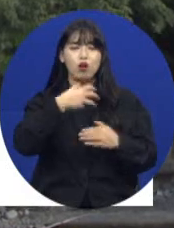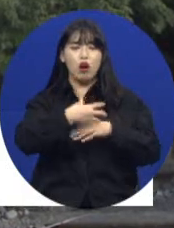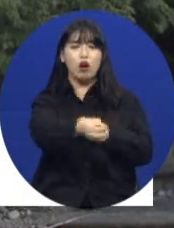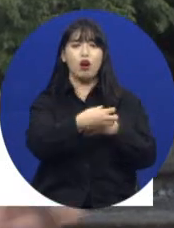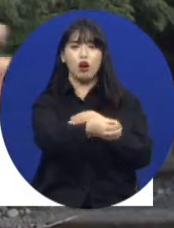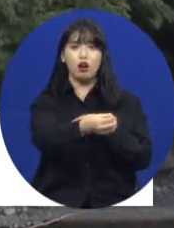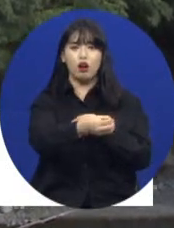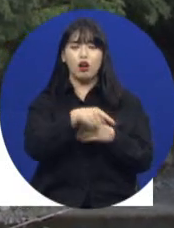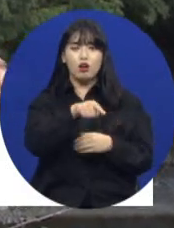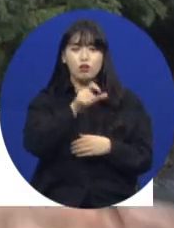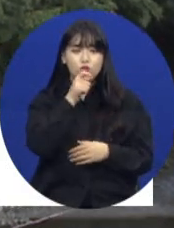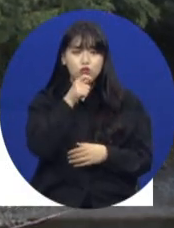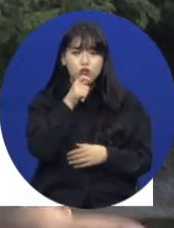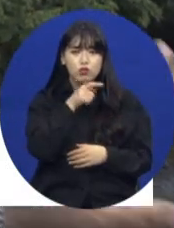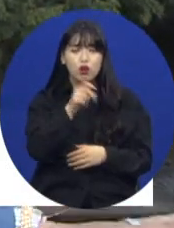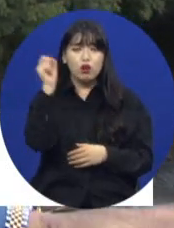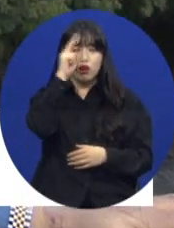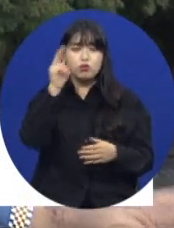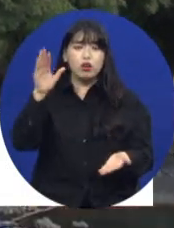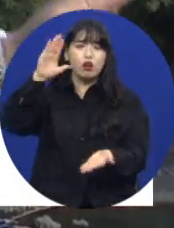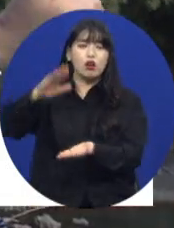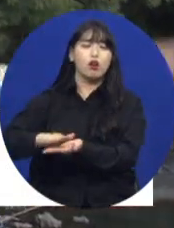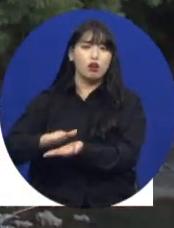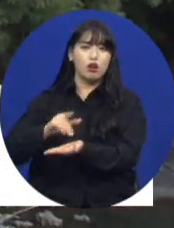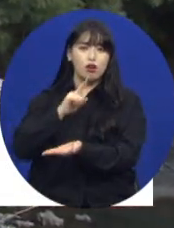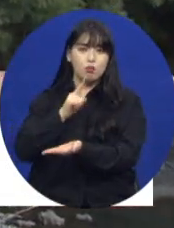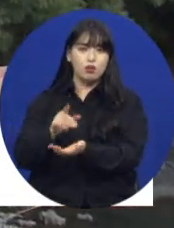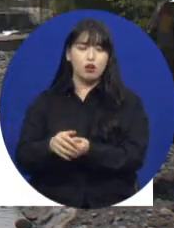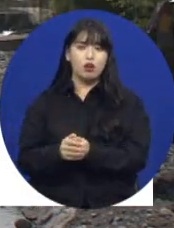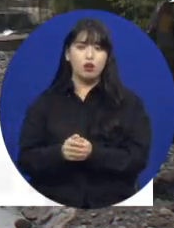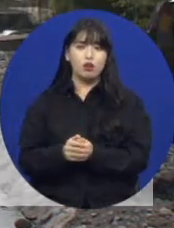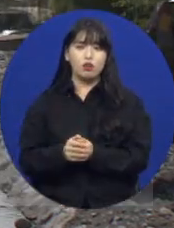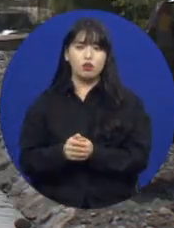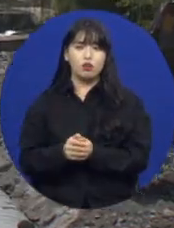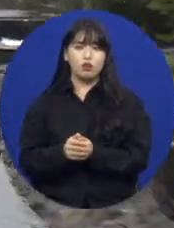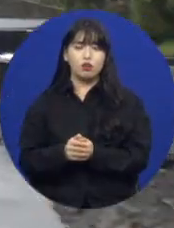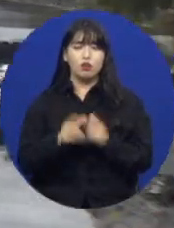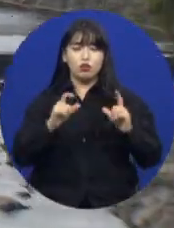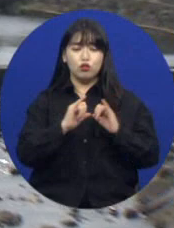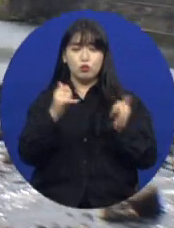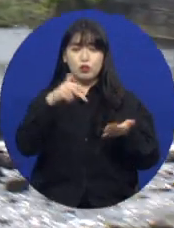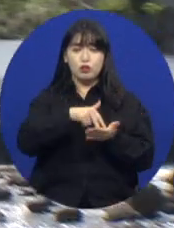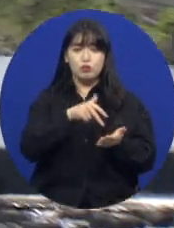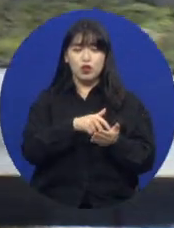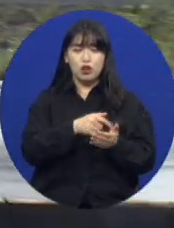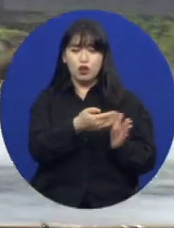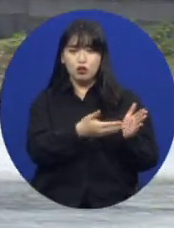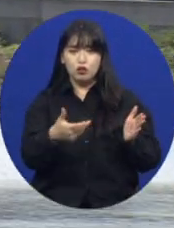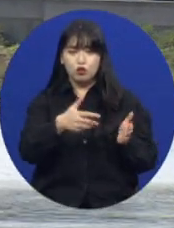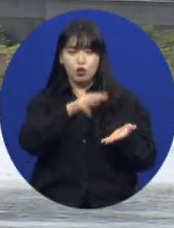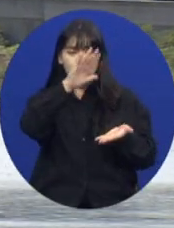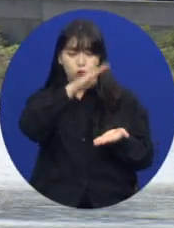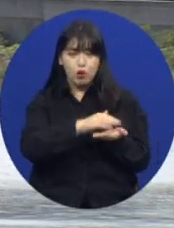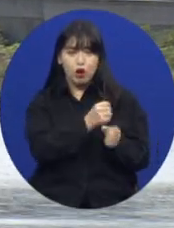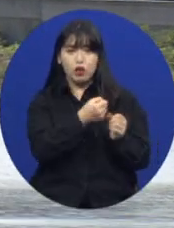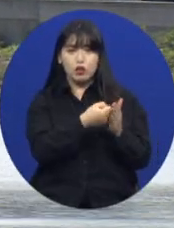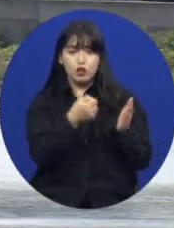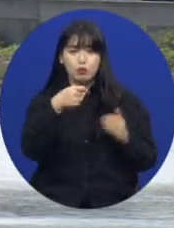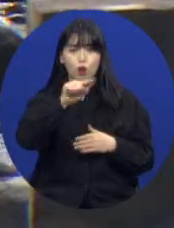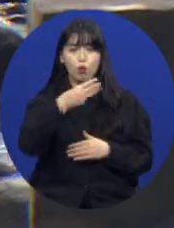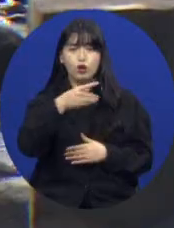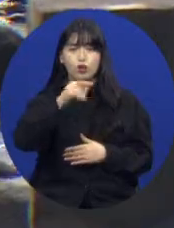거예요. 이물이 갑자기 건청이 된 거라, 그냥 몇 시간 내로. 주민들은 하천 수량이 줄면서